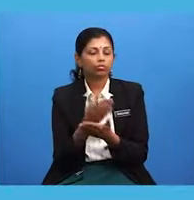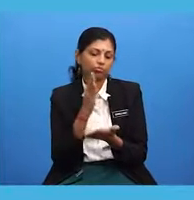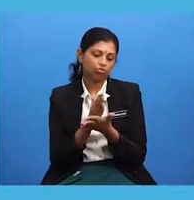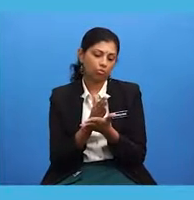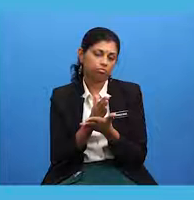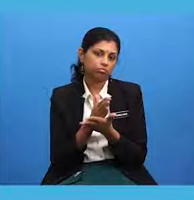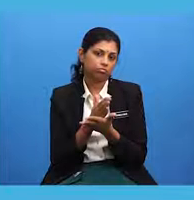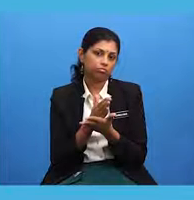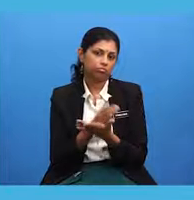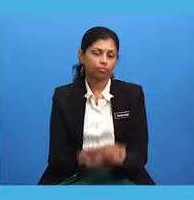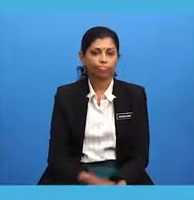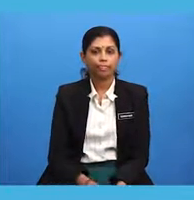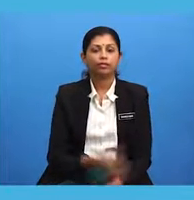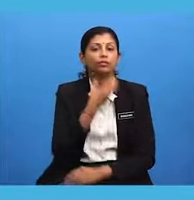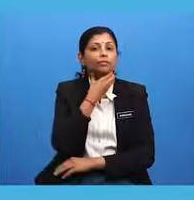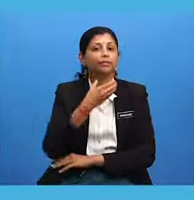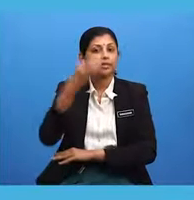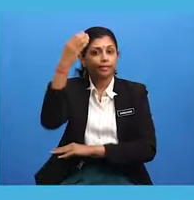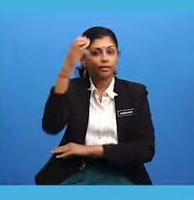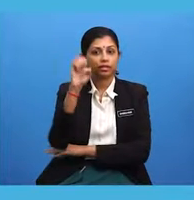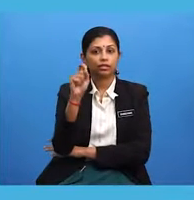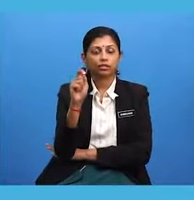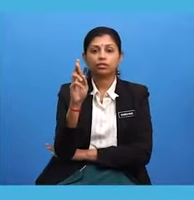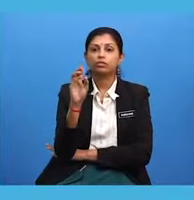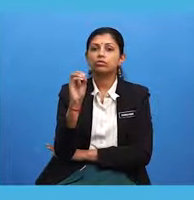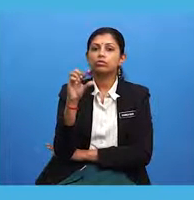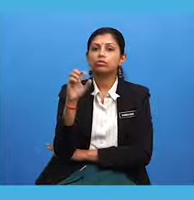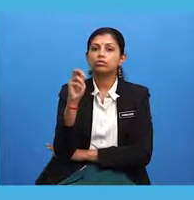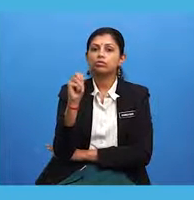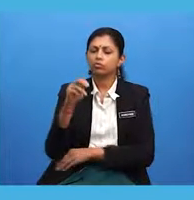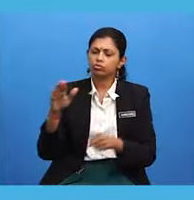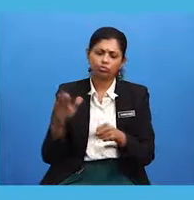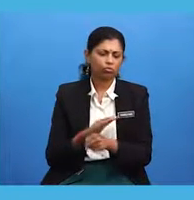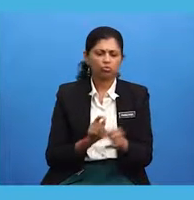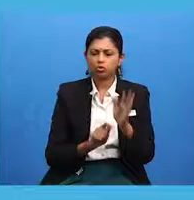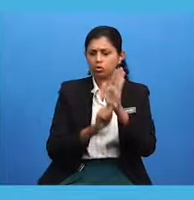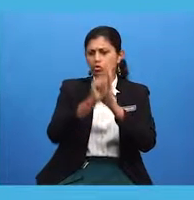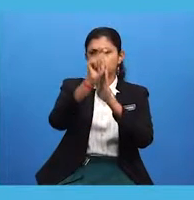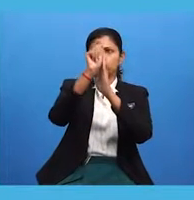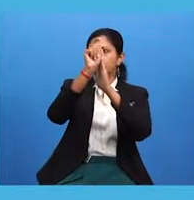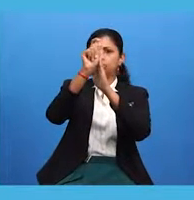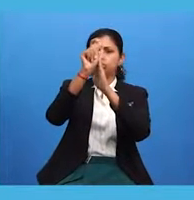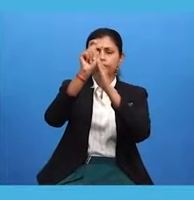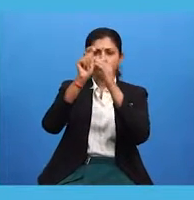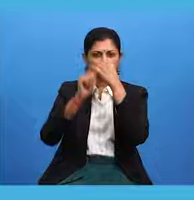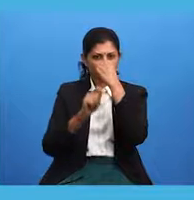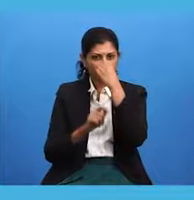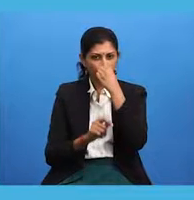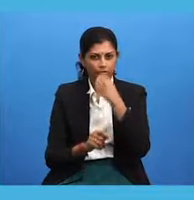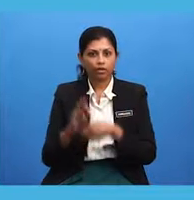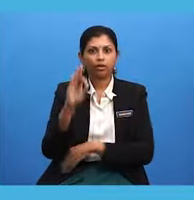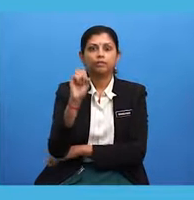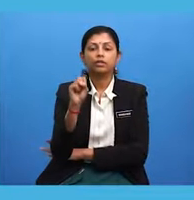Apabila kepekatan estrogen menjadi cukup tinggi, penghasilan